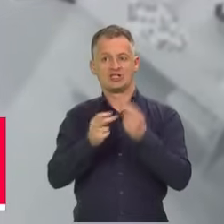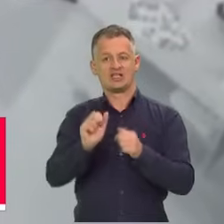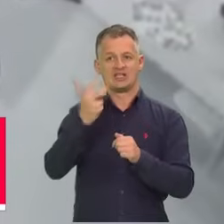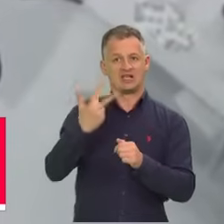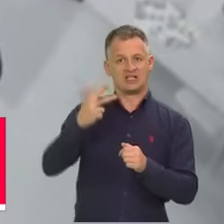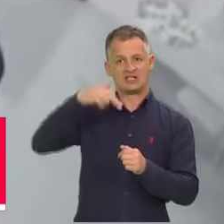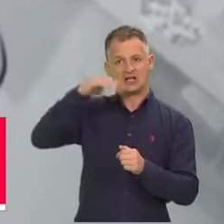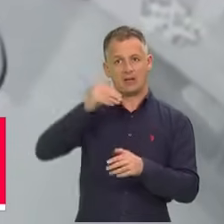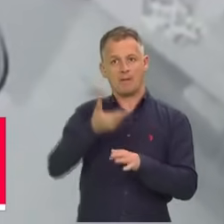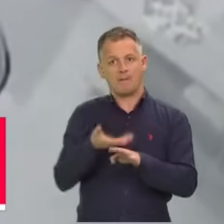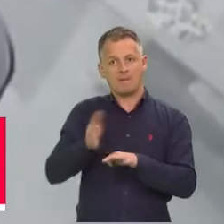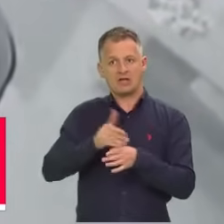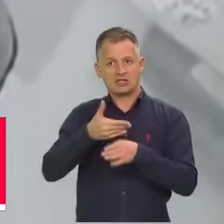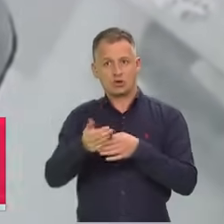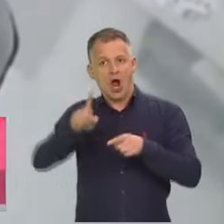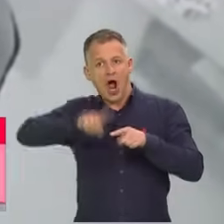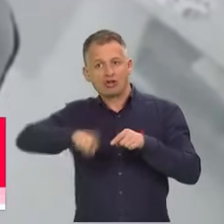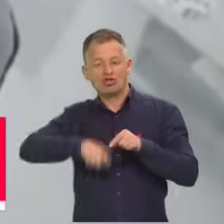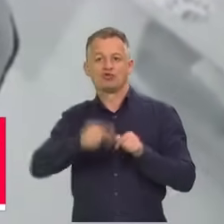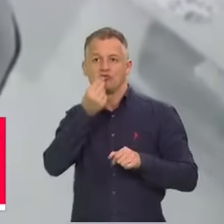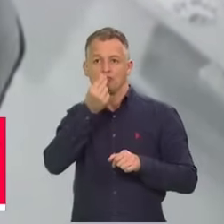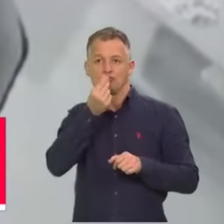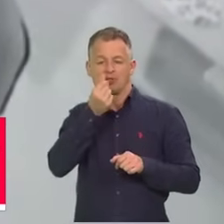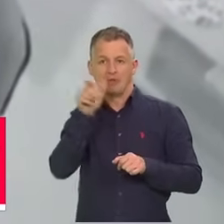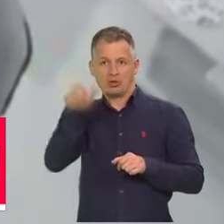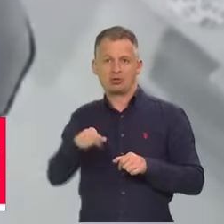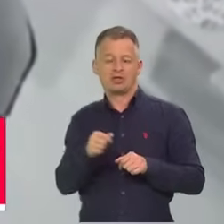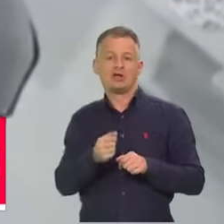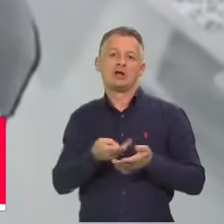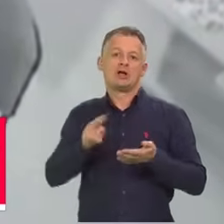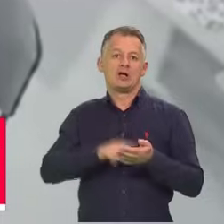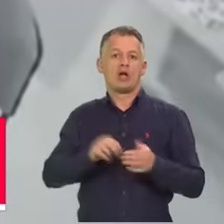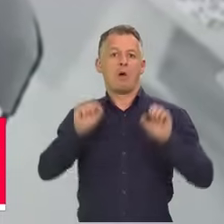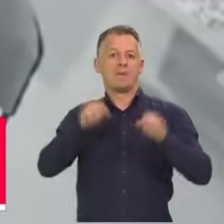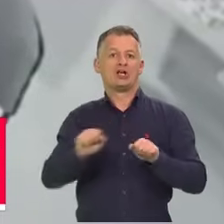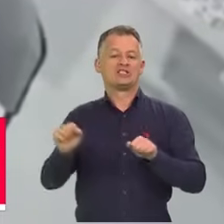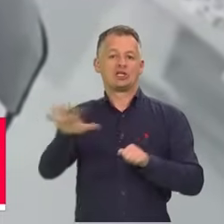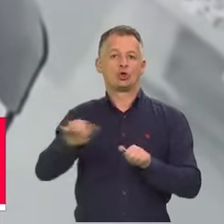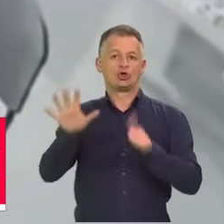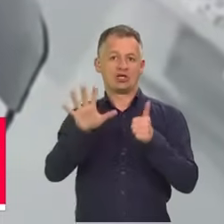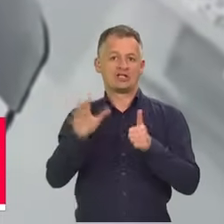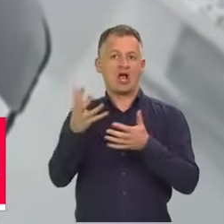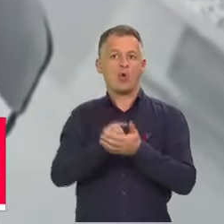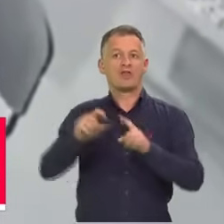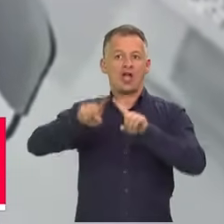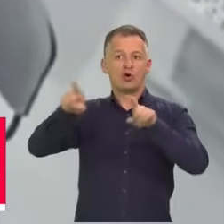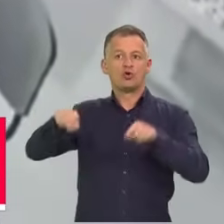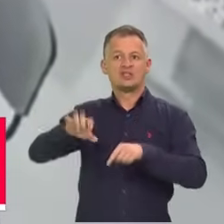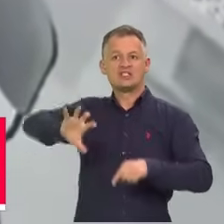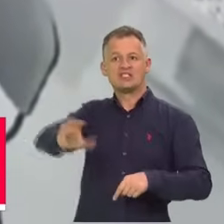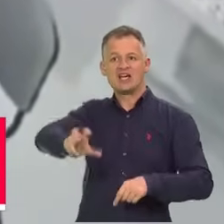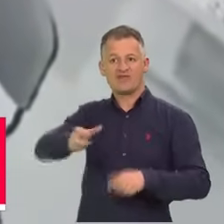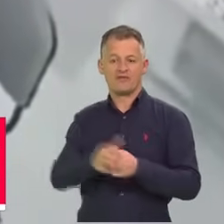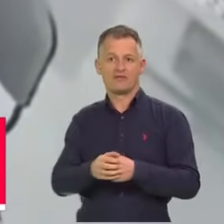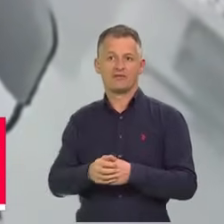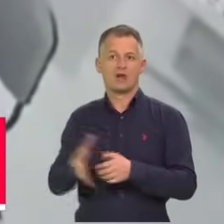mai târziu, aceiași suspecți au spart o altă bancă din sectorul 6, de unde au luat un seif. Cei doi însă nu s-au oprit aici,